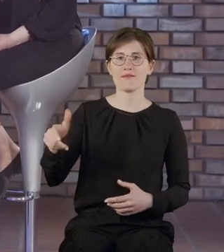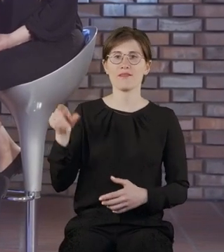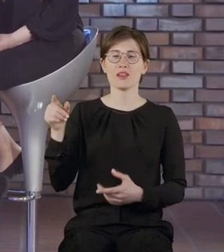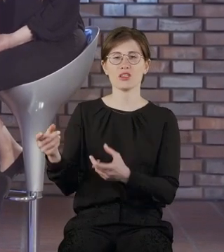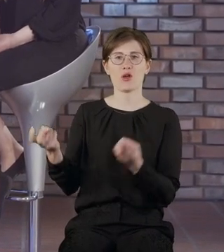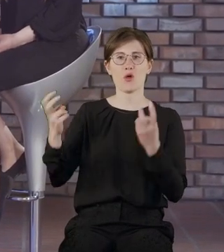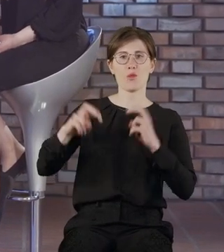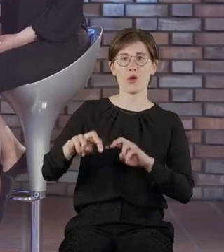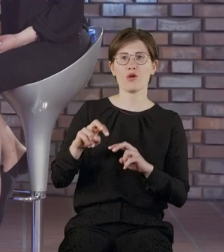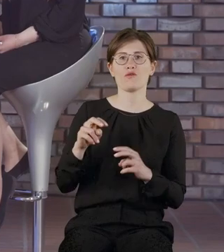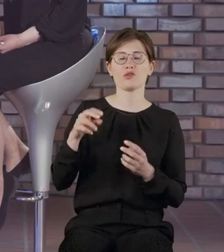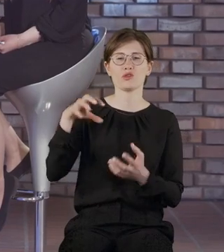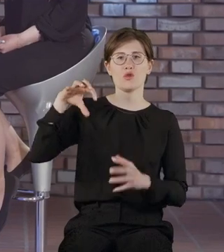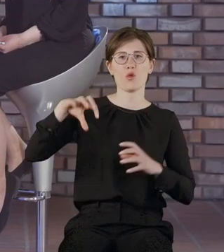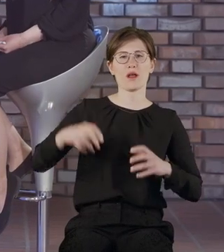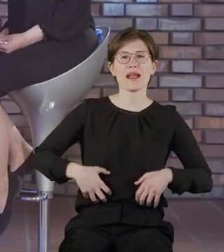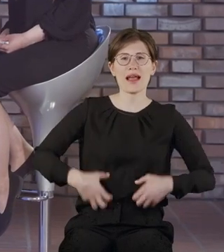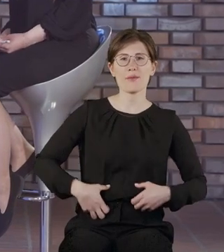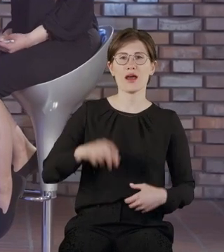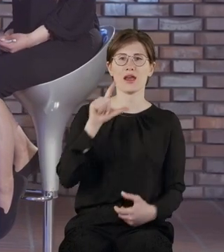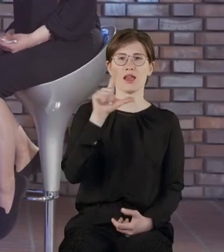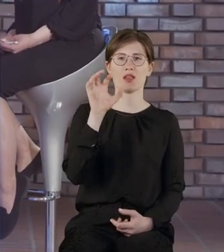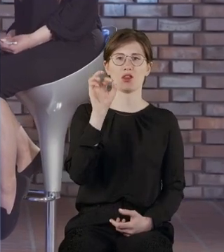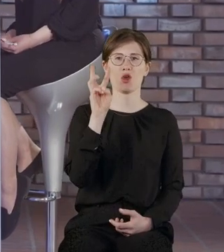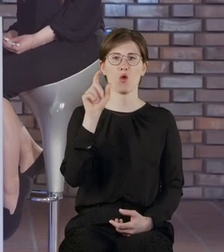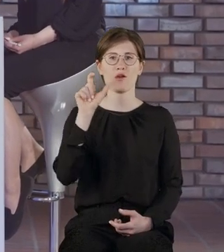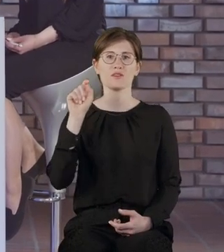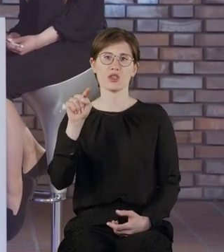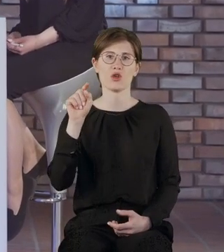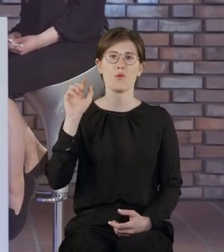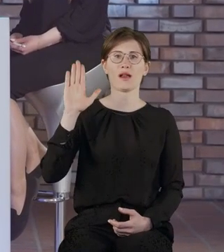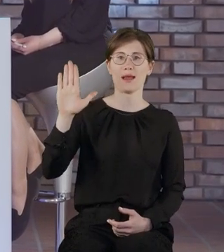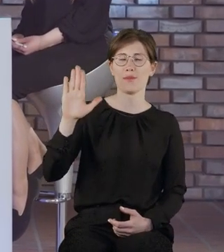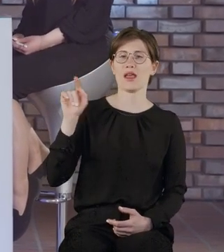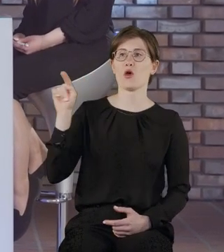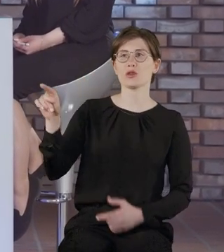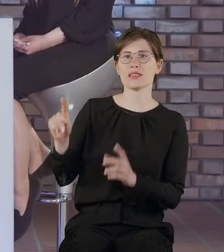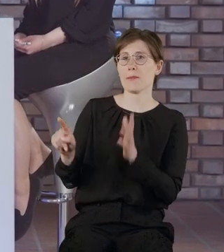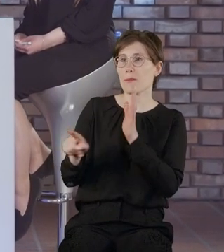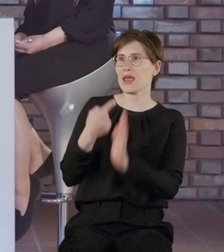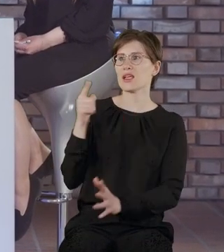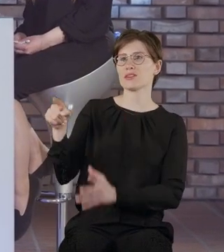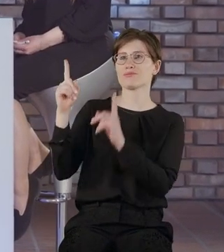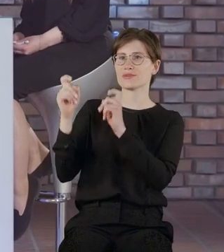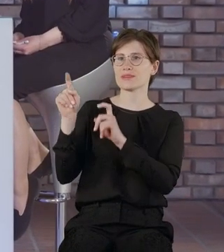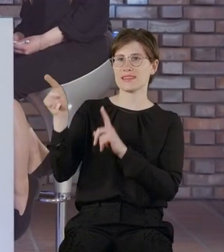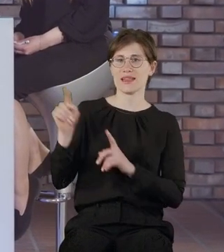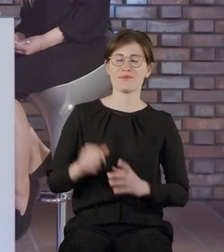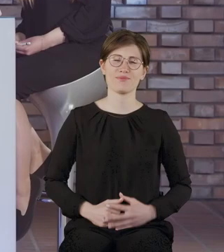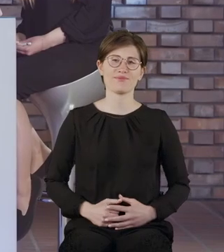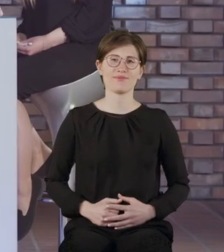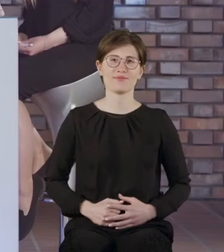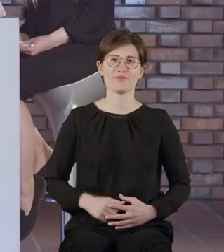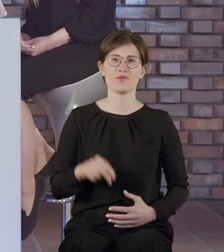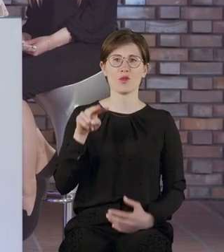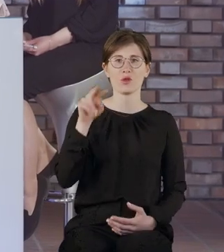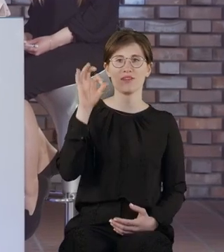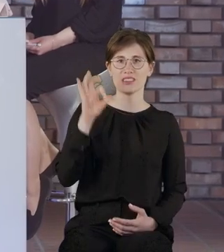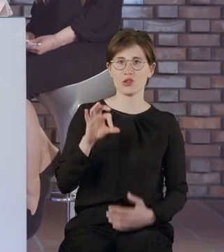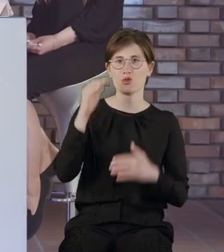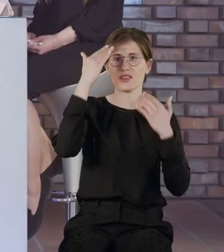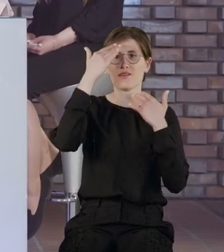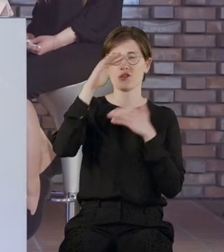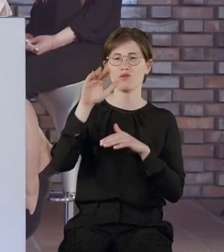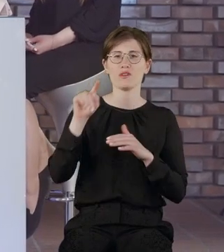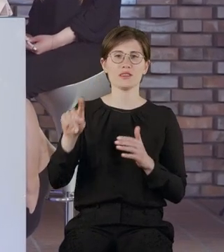kabaret Łowcy.b i to tam, w klubie studenckim Panoptikum, zaczęli wystawiać swoje skecze. Uniwersytet Śląski w Katowicach